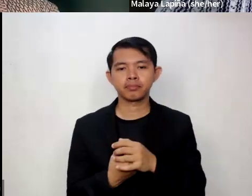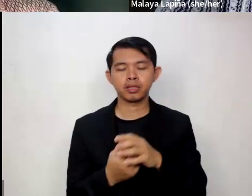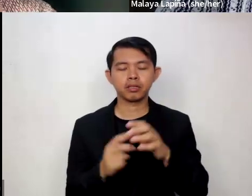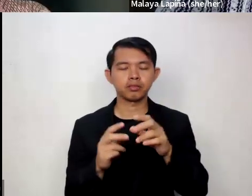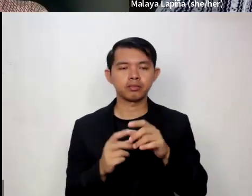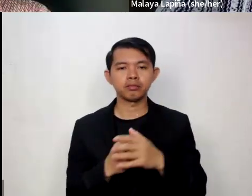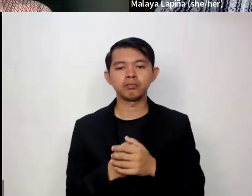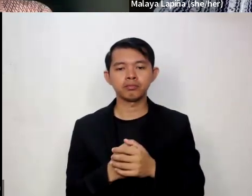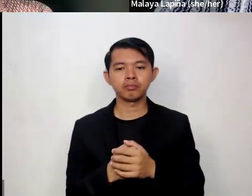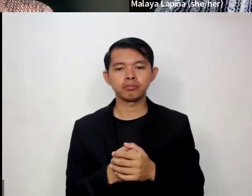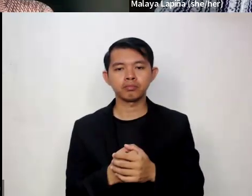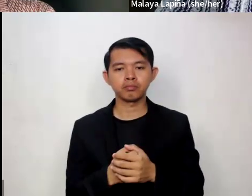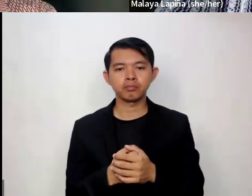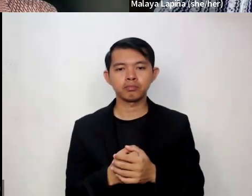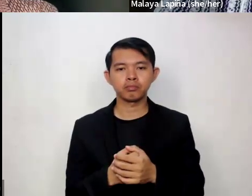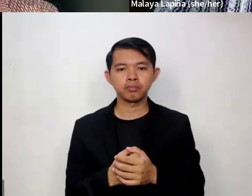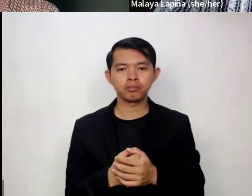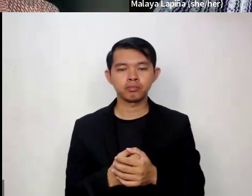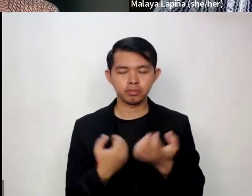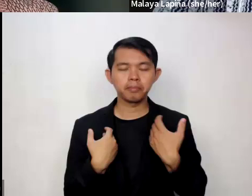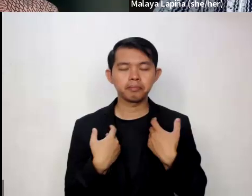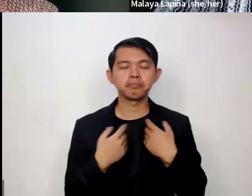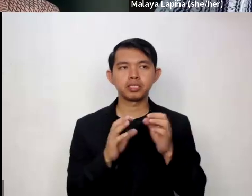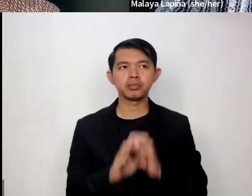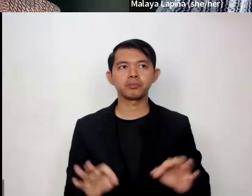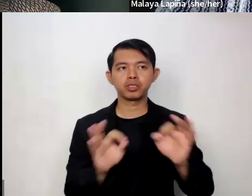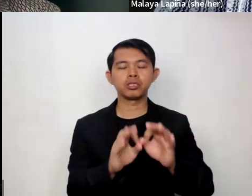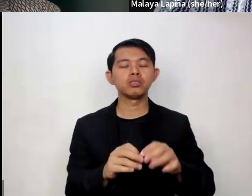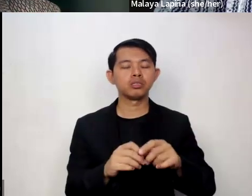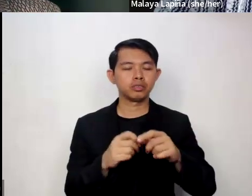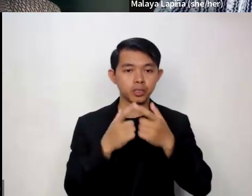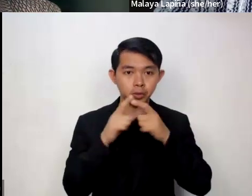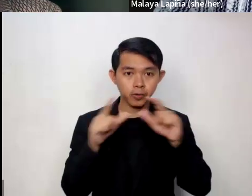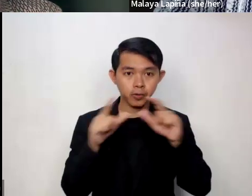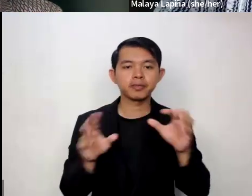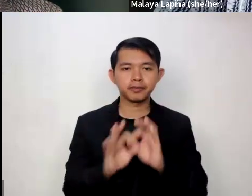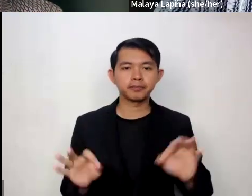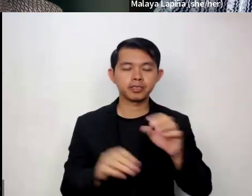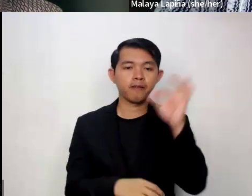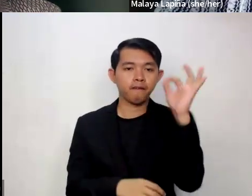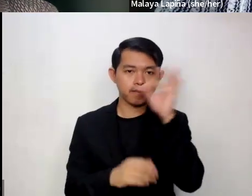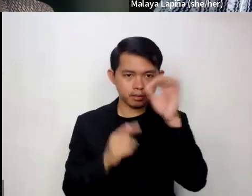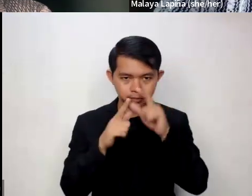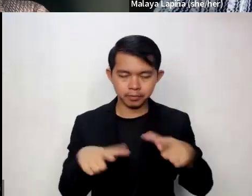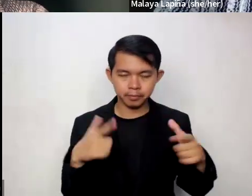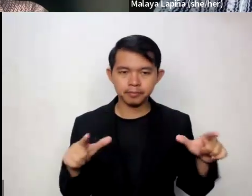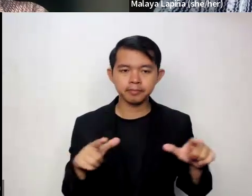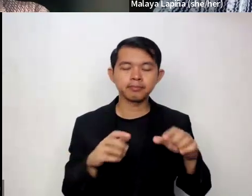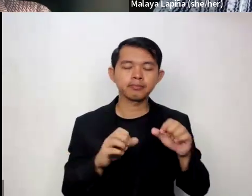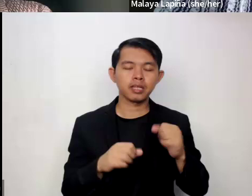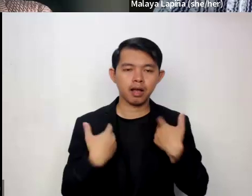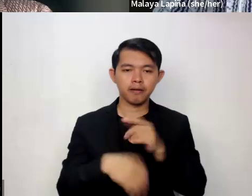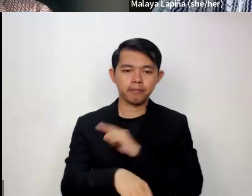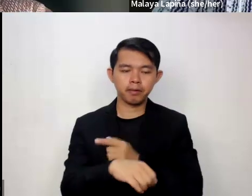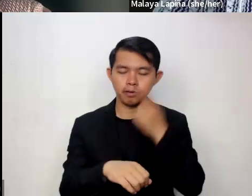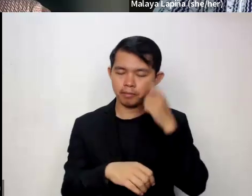No, I think na meron ding halaga no yung wika or meron ding power no yung Filipino language no, sa pag-craft no, ng mga discourses